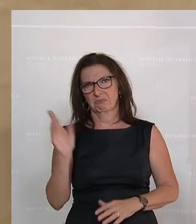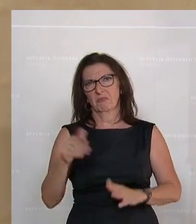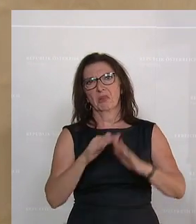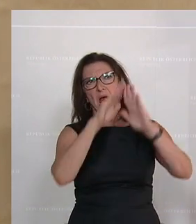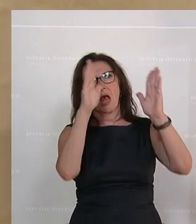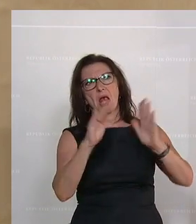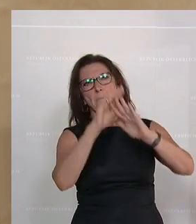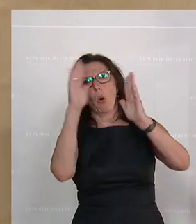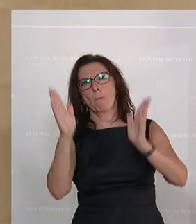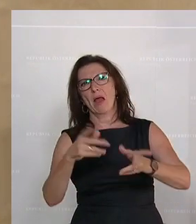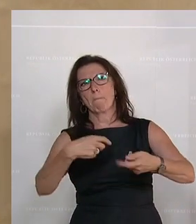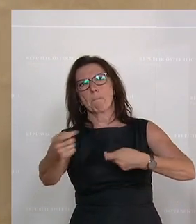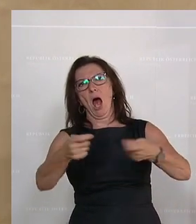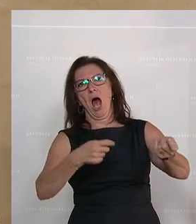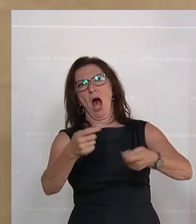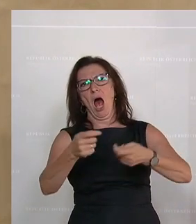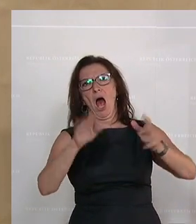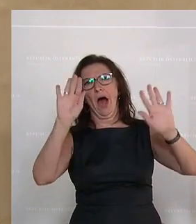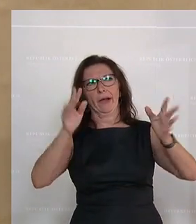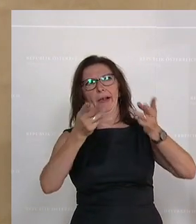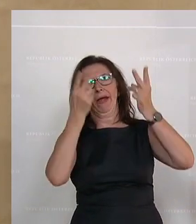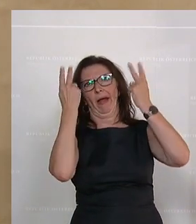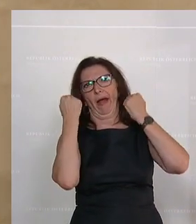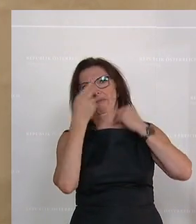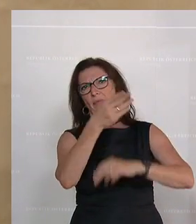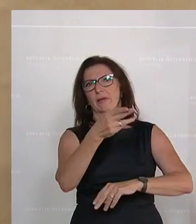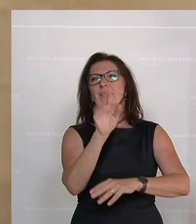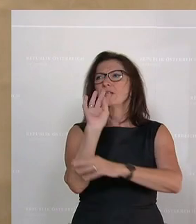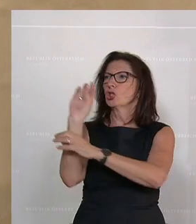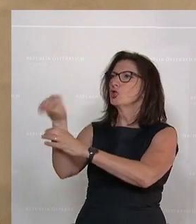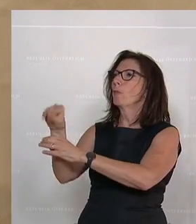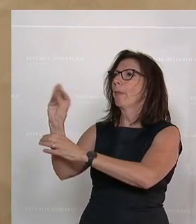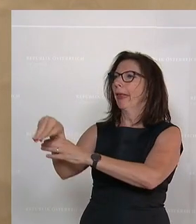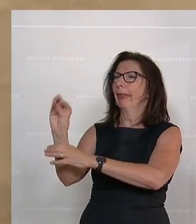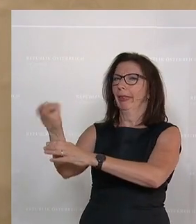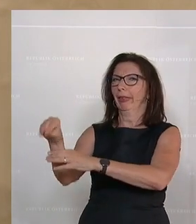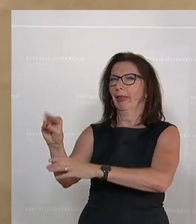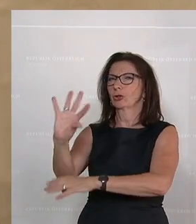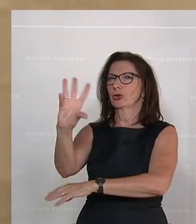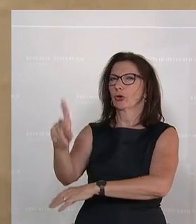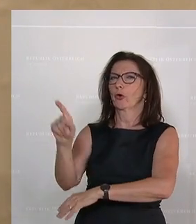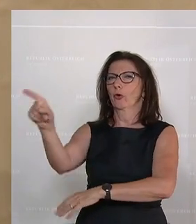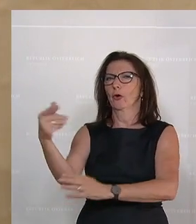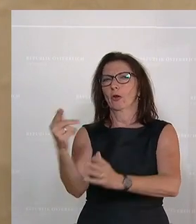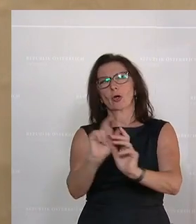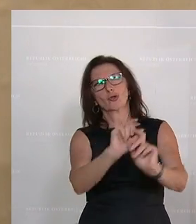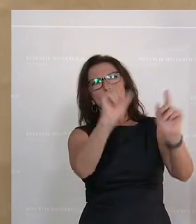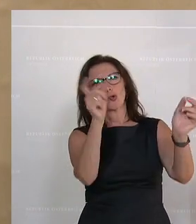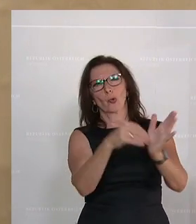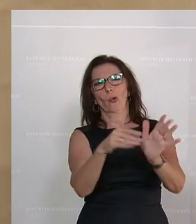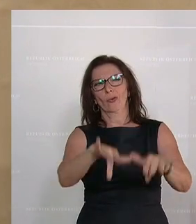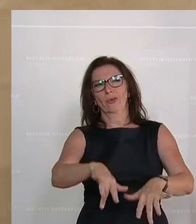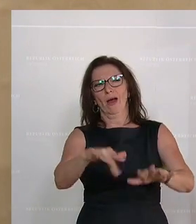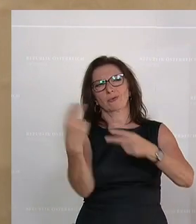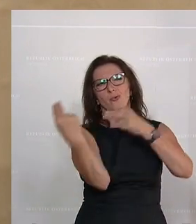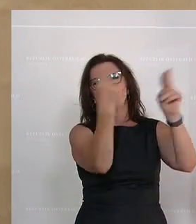immobilienmaklern erlegen wir haben natürlich gut gespendet da haben sie nur schulden höchstwahrscheinlich darum war das nicht möglich und es